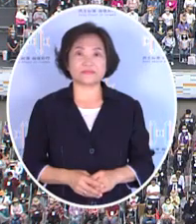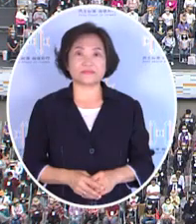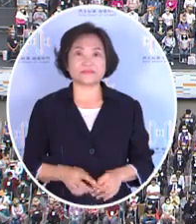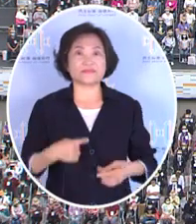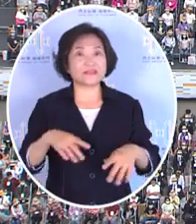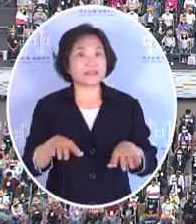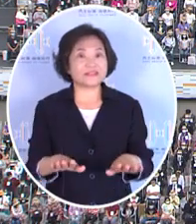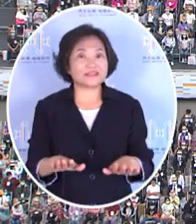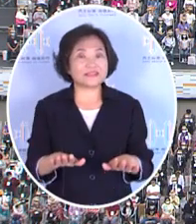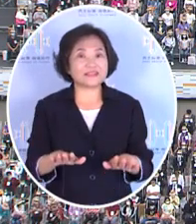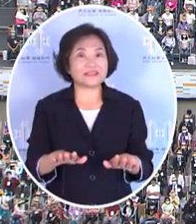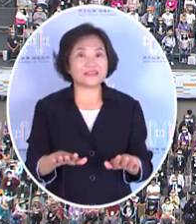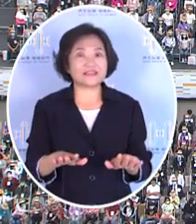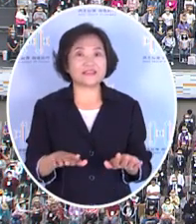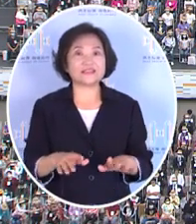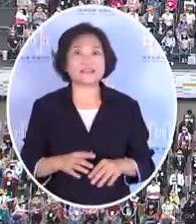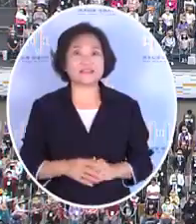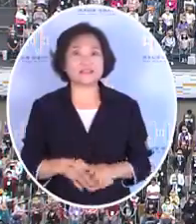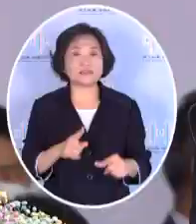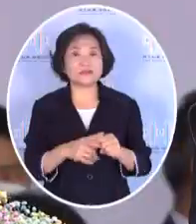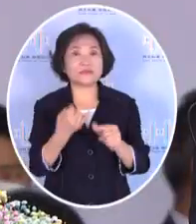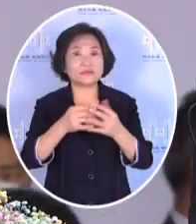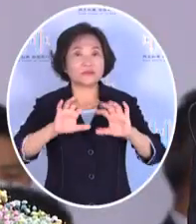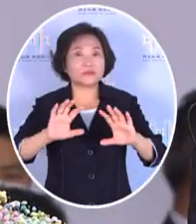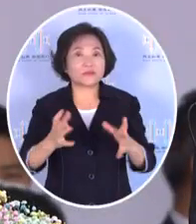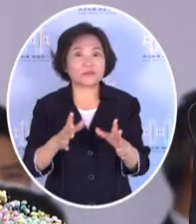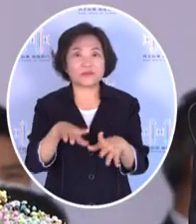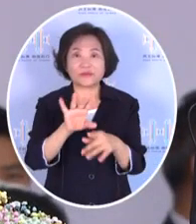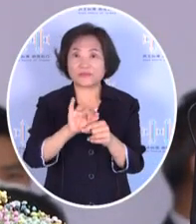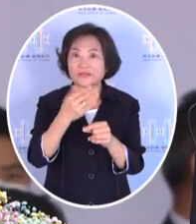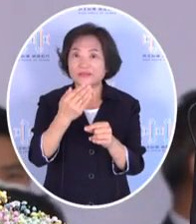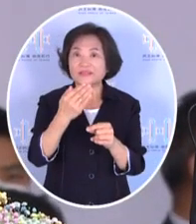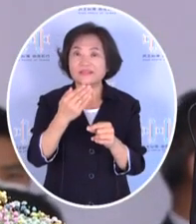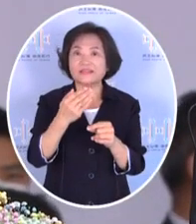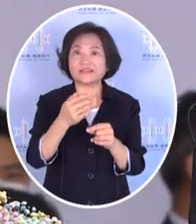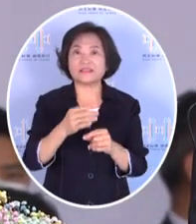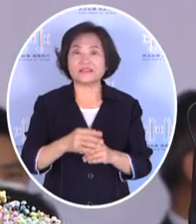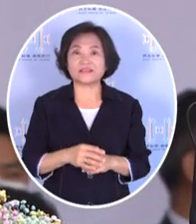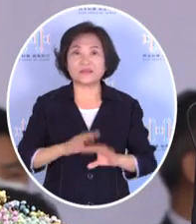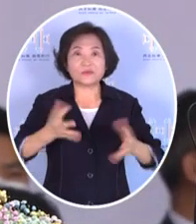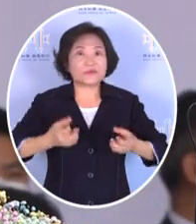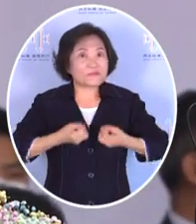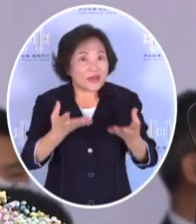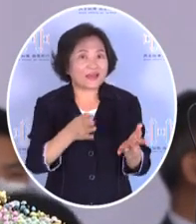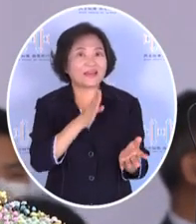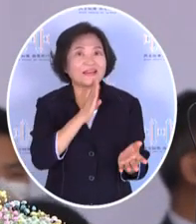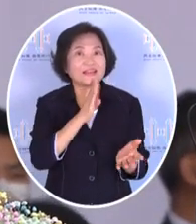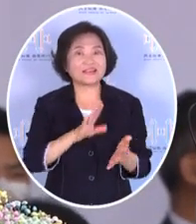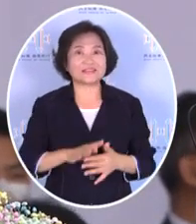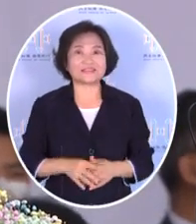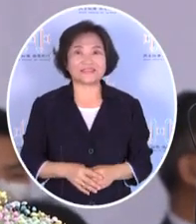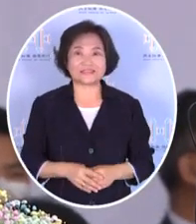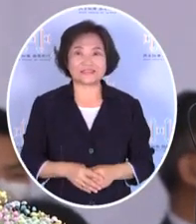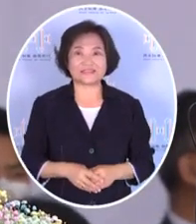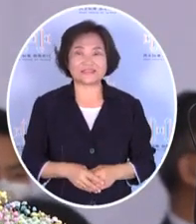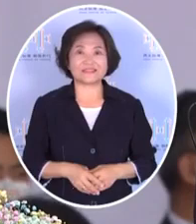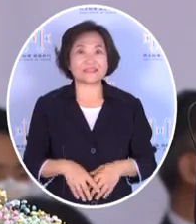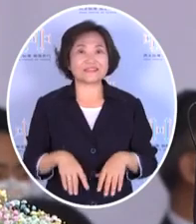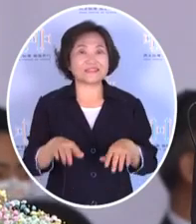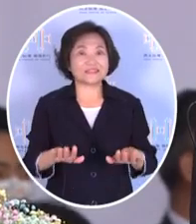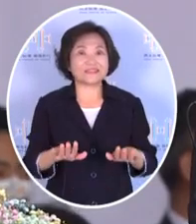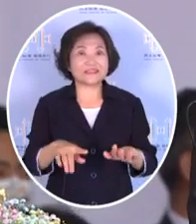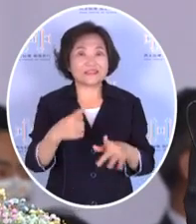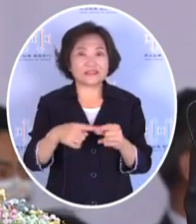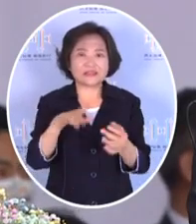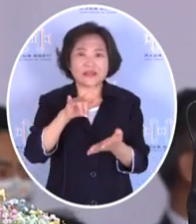今天是中华民国109年的国庆日，今年